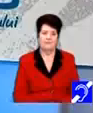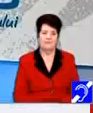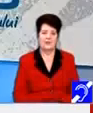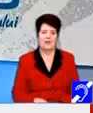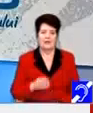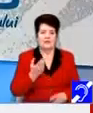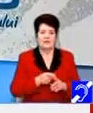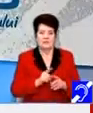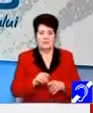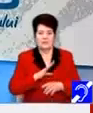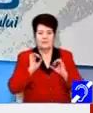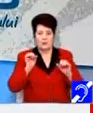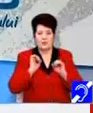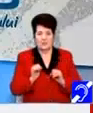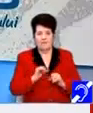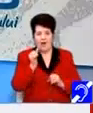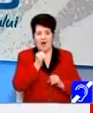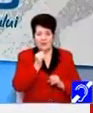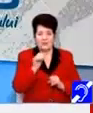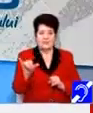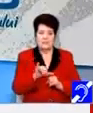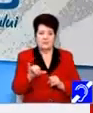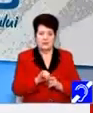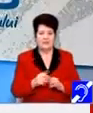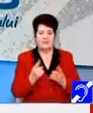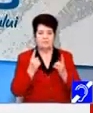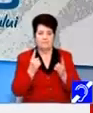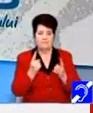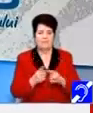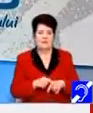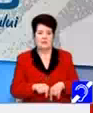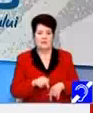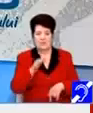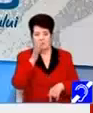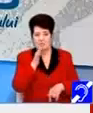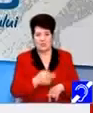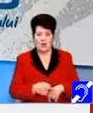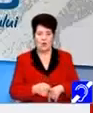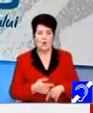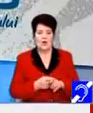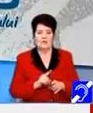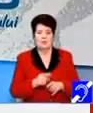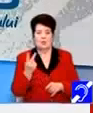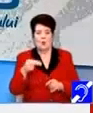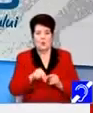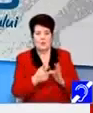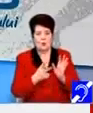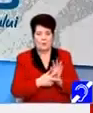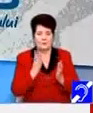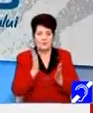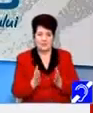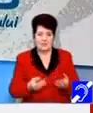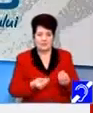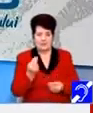Cel mai așteptat eveniment sportiv al anului are loc sâmbătă în piața Marii Adunări Naționale din Chișinău. Olympic Fest 2018 este